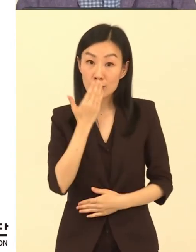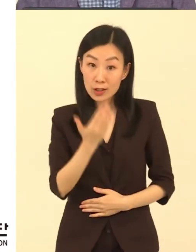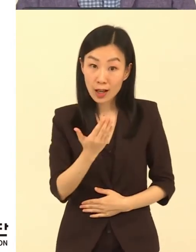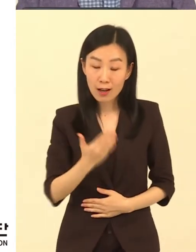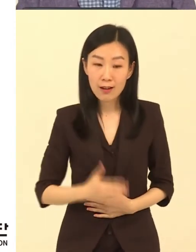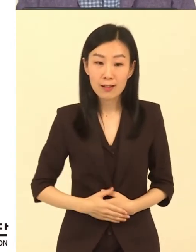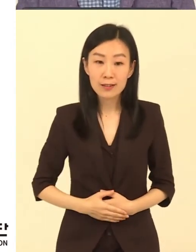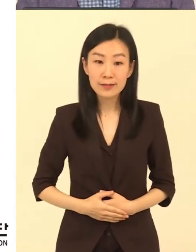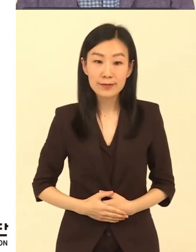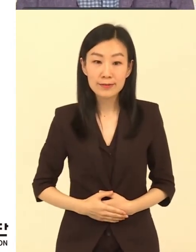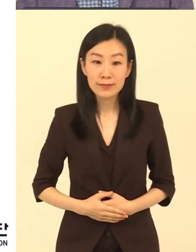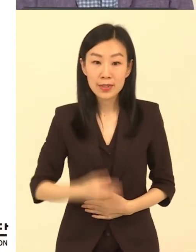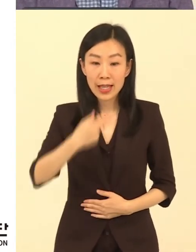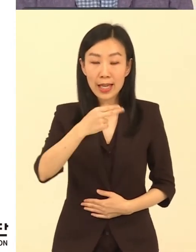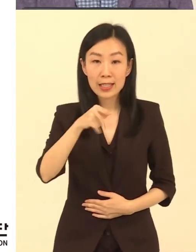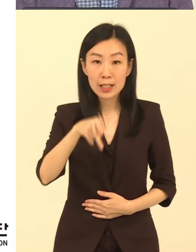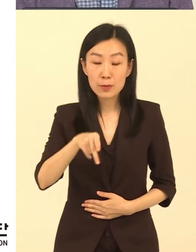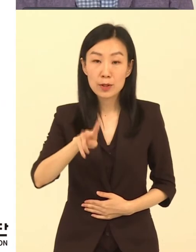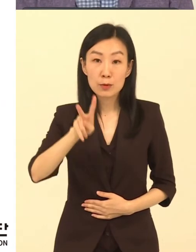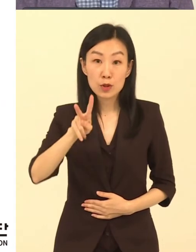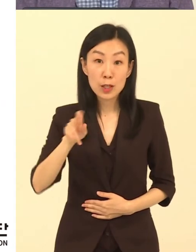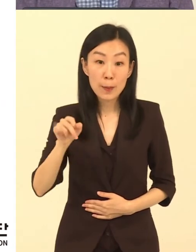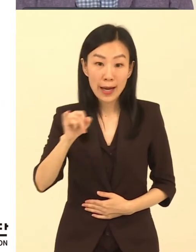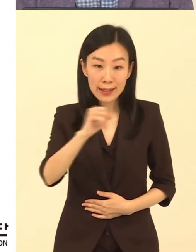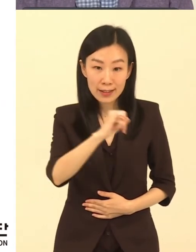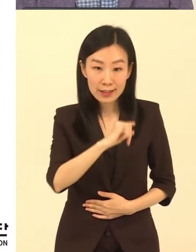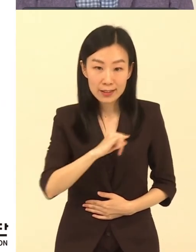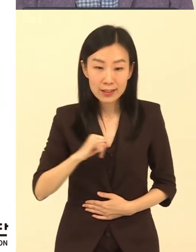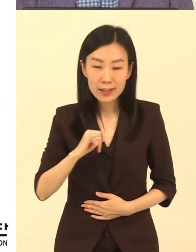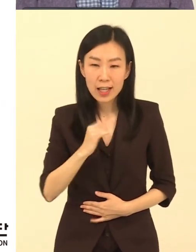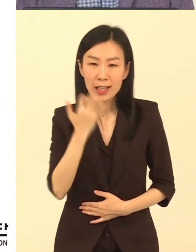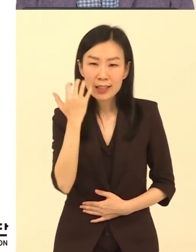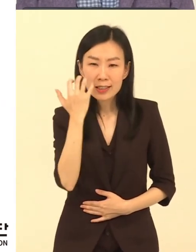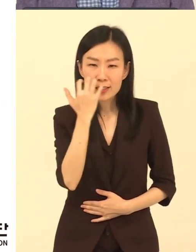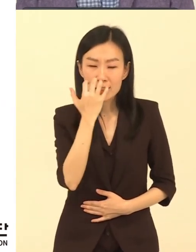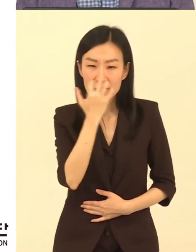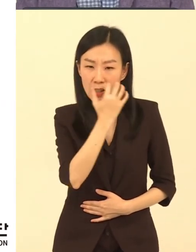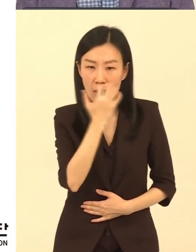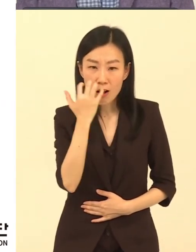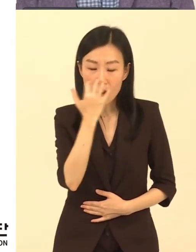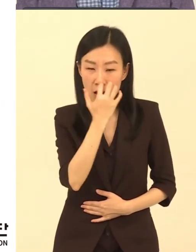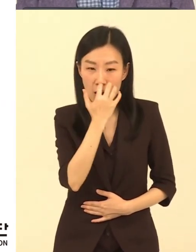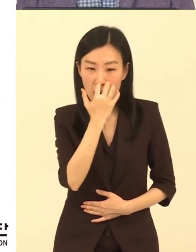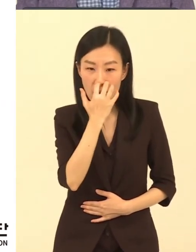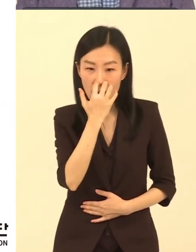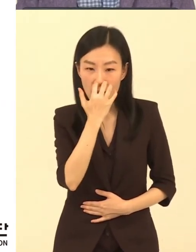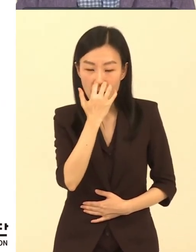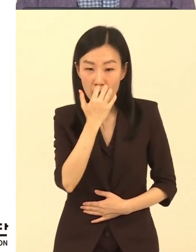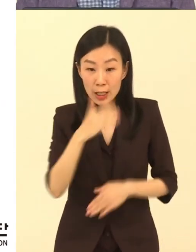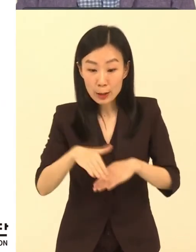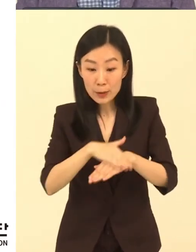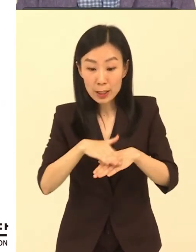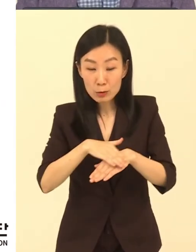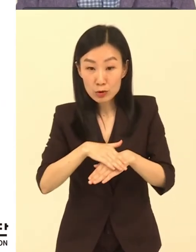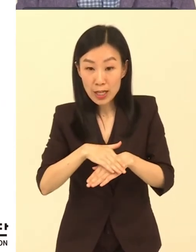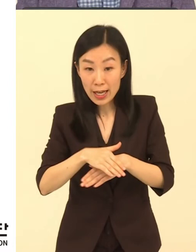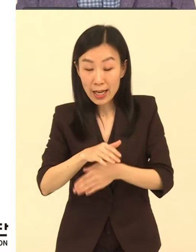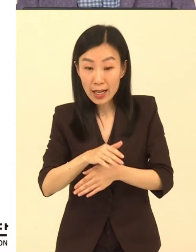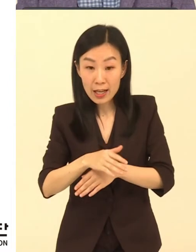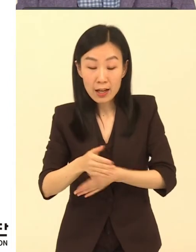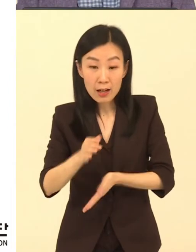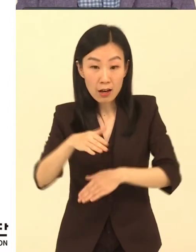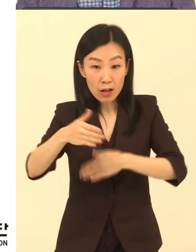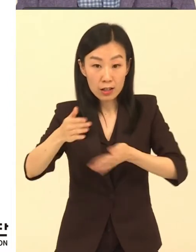인유두종 바이러스 감염은 성기 부위의 피부 접촉으로 인해 발생하는 질환으로서 감염의 위험을